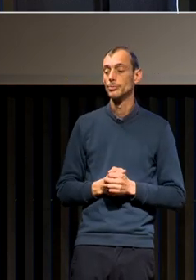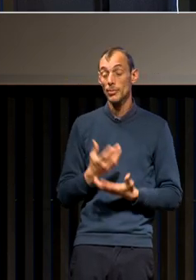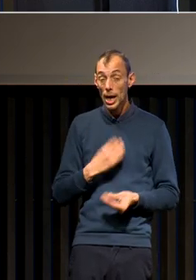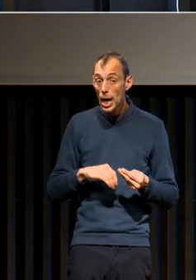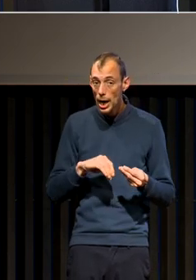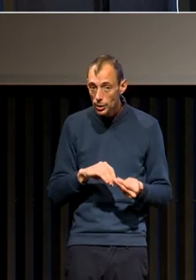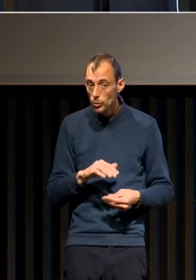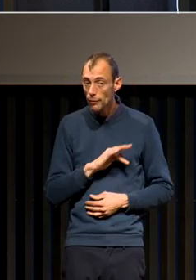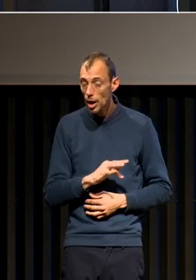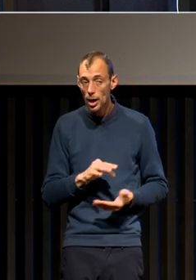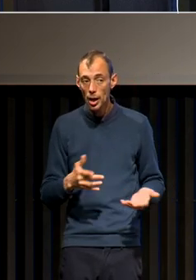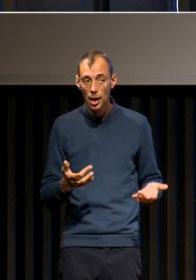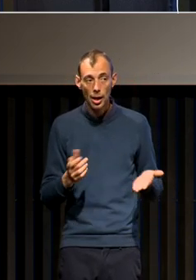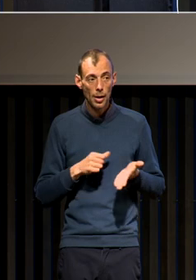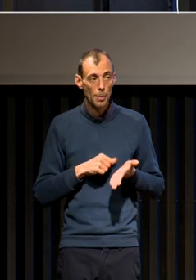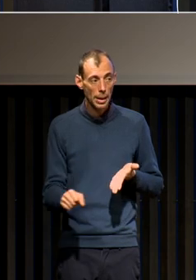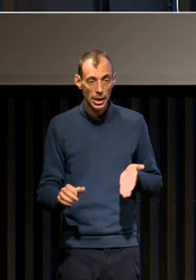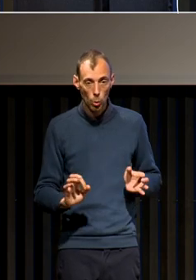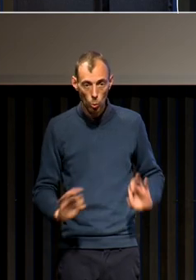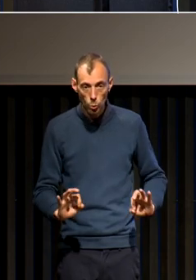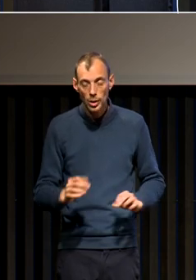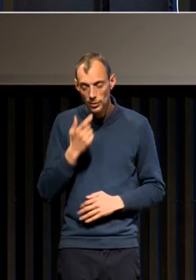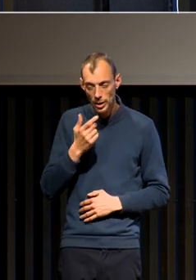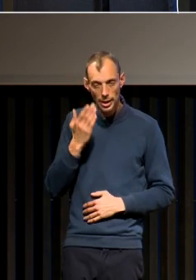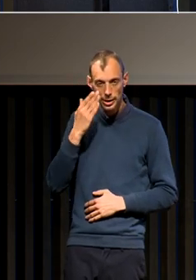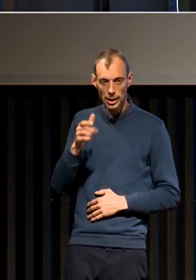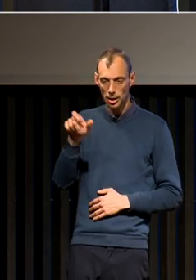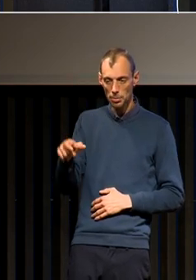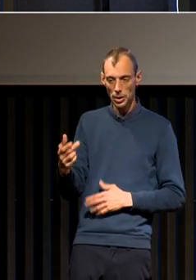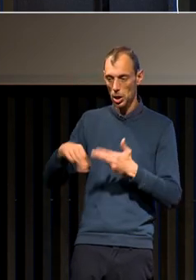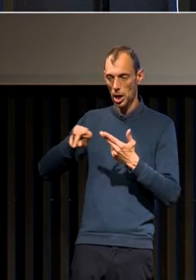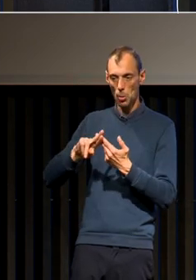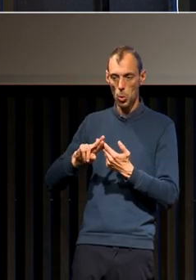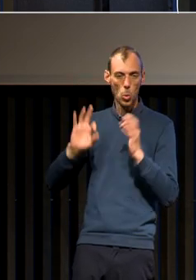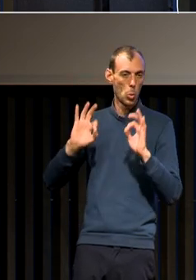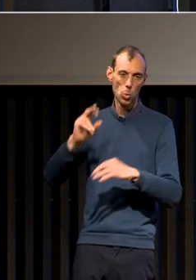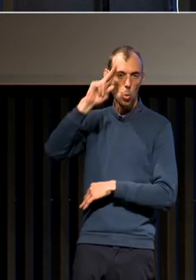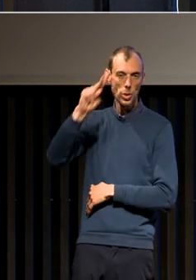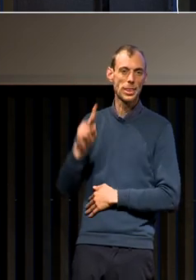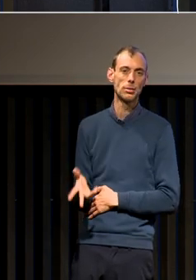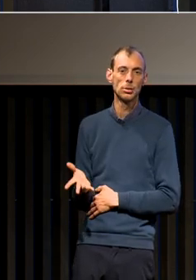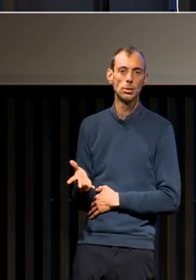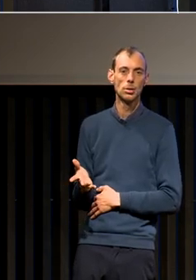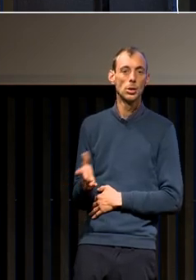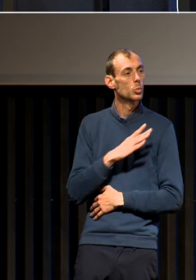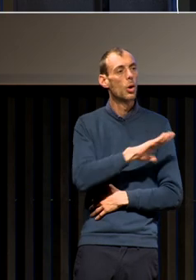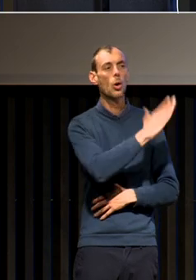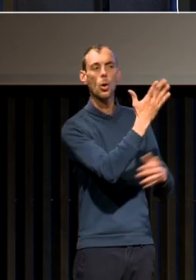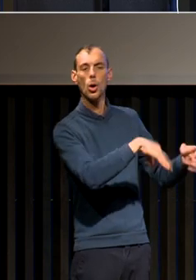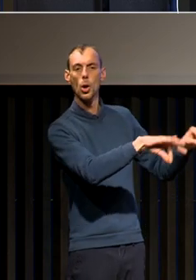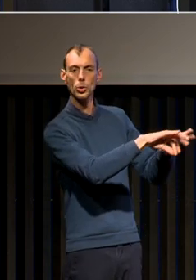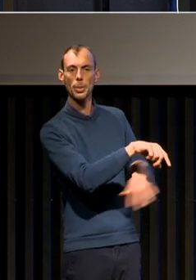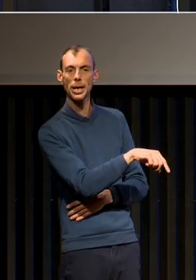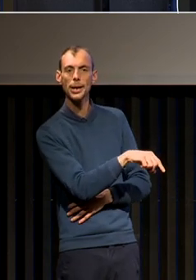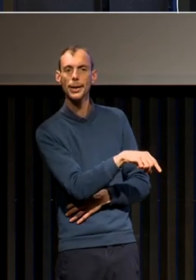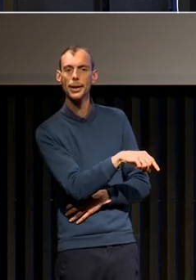rémunérés garantit l'honnêteté des réponses. Les pays qui payent leurs donneurs sont obligés